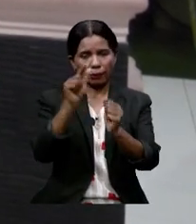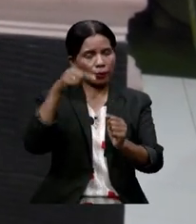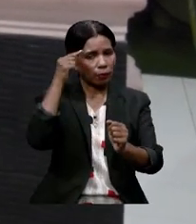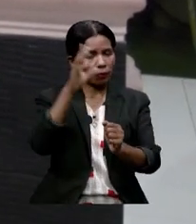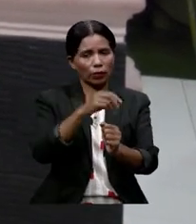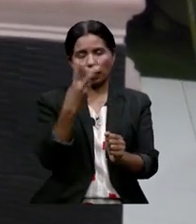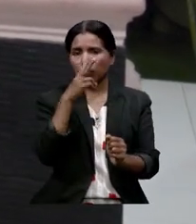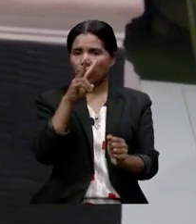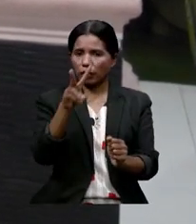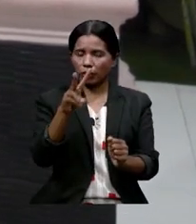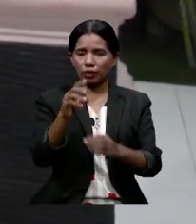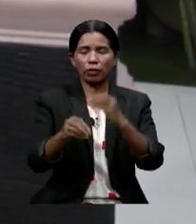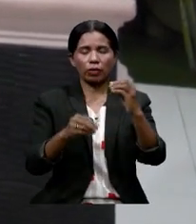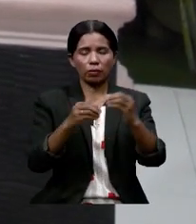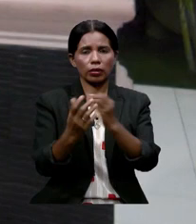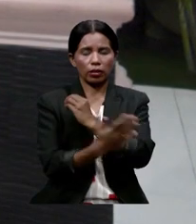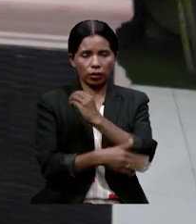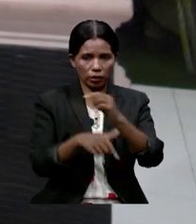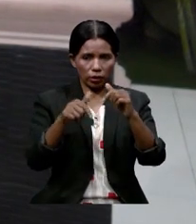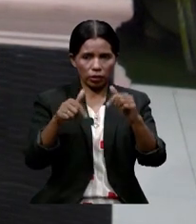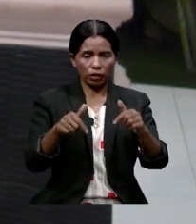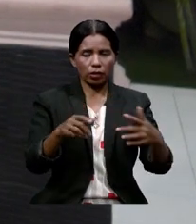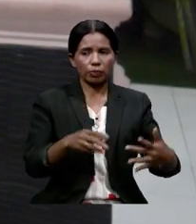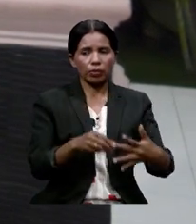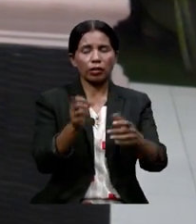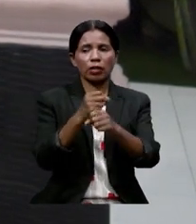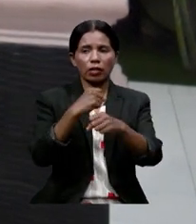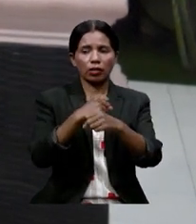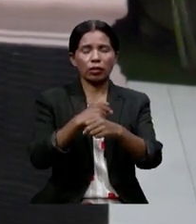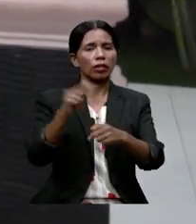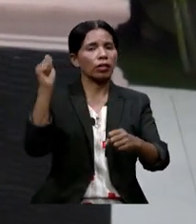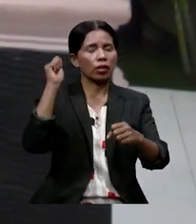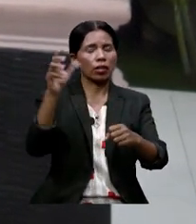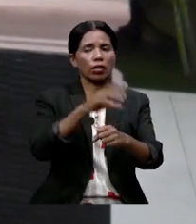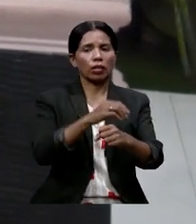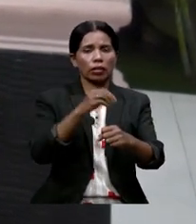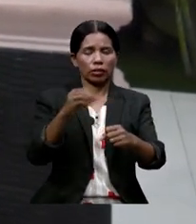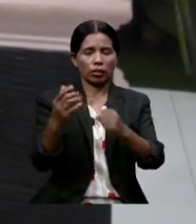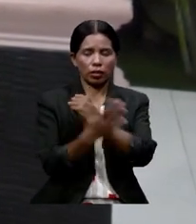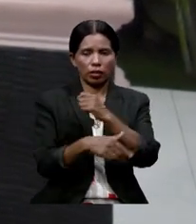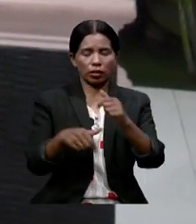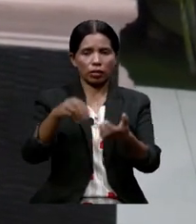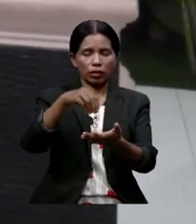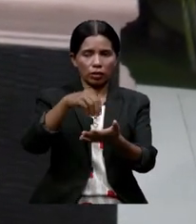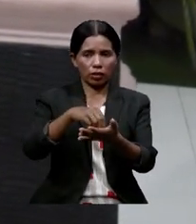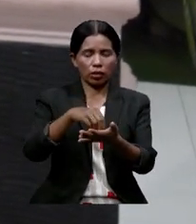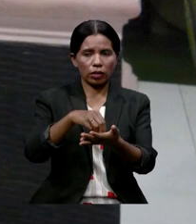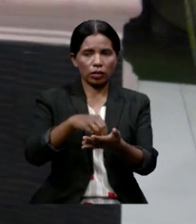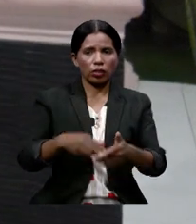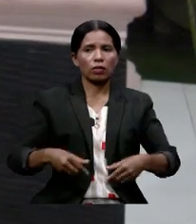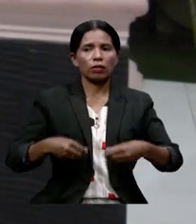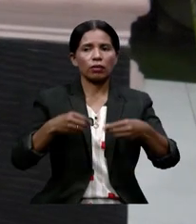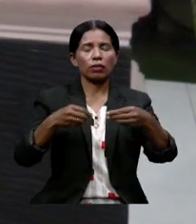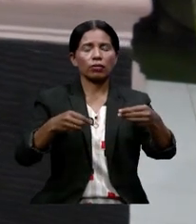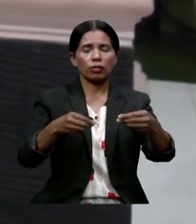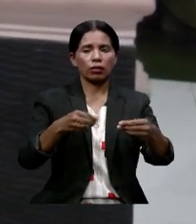atu hare konsoin sitne railara, Liu haur halu na fatin kampanye bahasa perusahaan relaran, kria investimento relaran, kria komersio